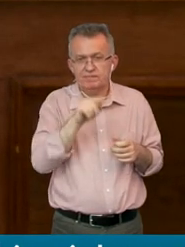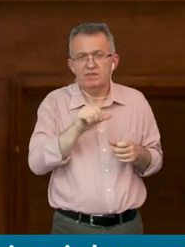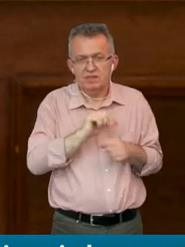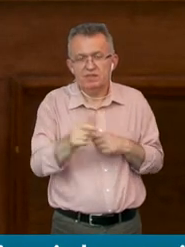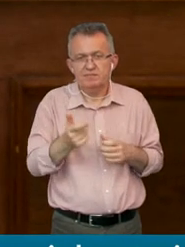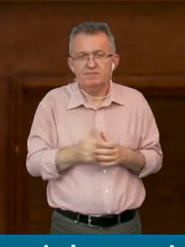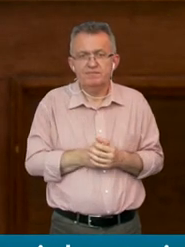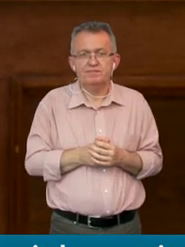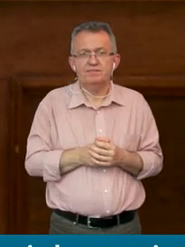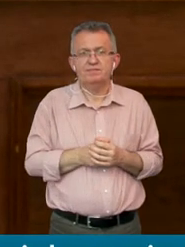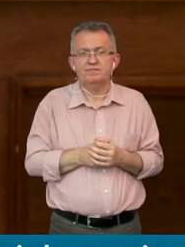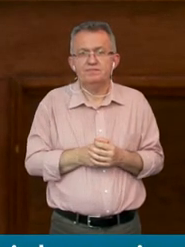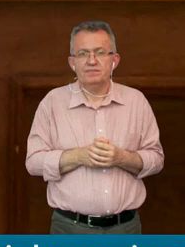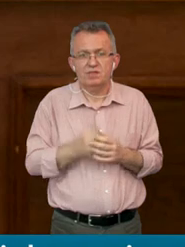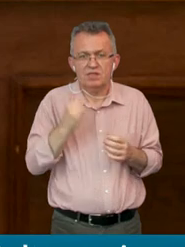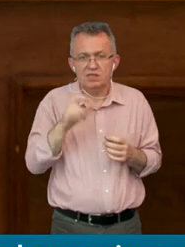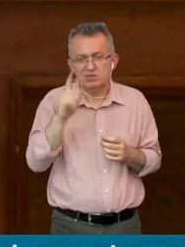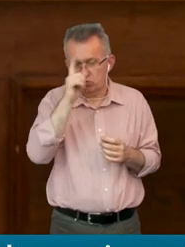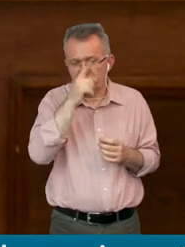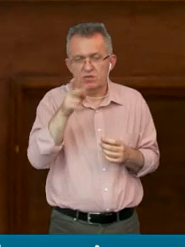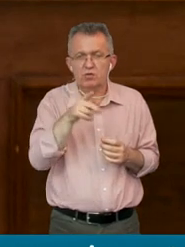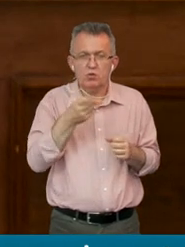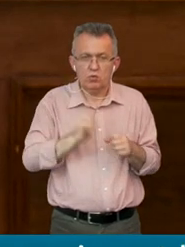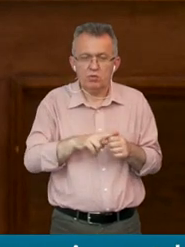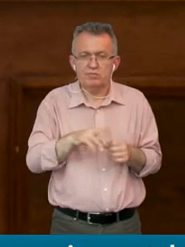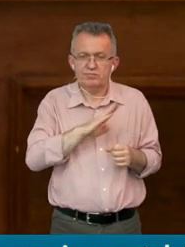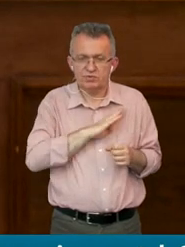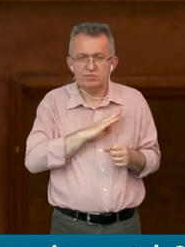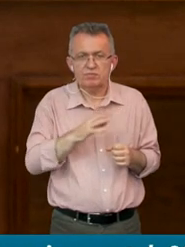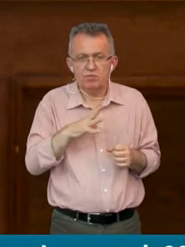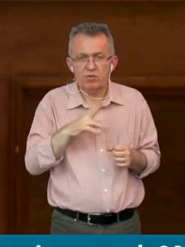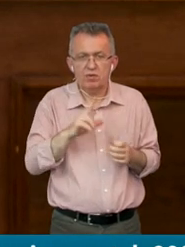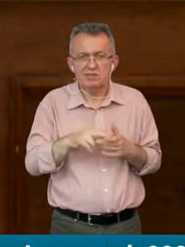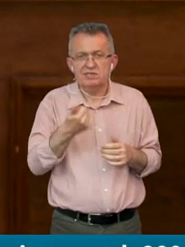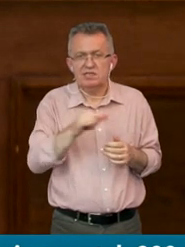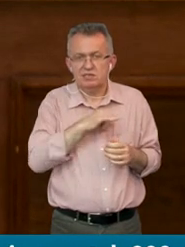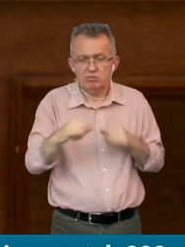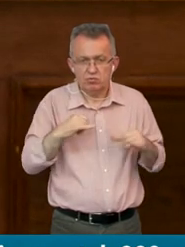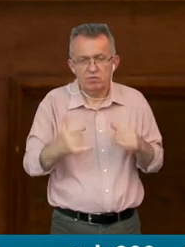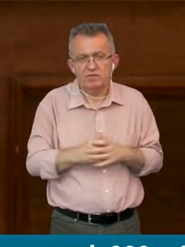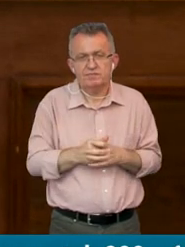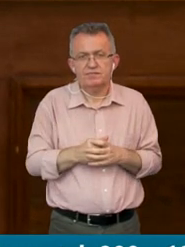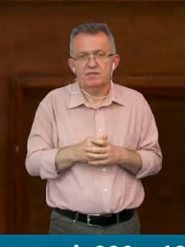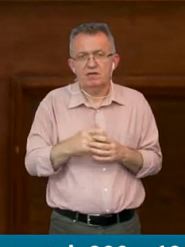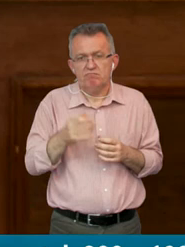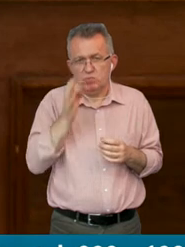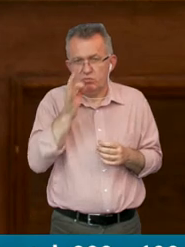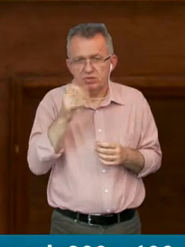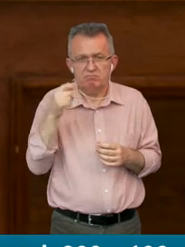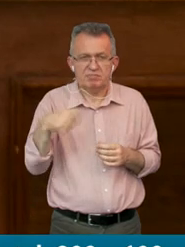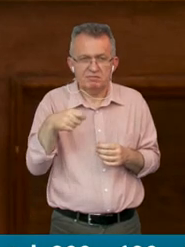facto rozpatrywać. Więc jest człowiekiem, który poniósł śmierć jako samorządowiec, jako wybitny